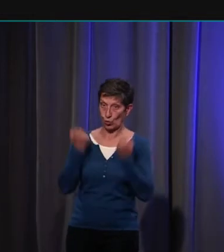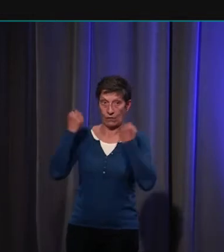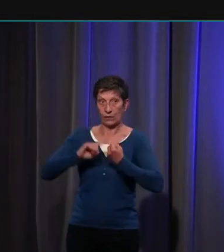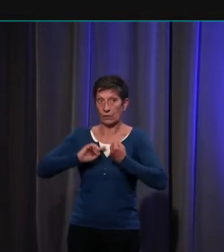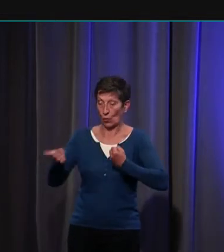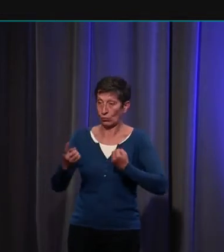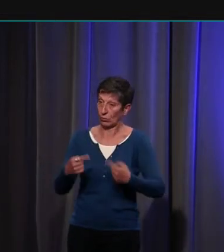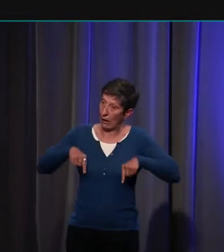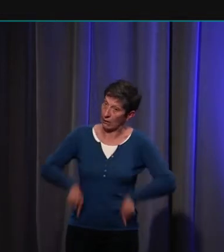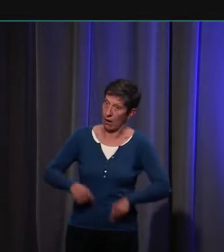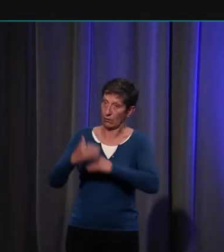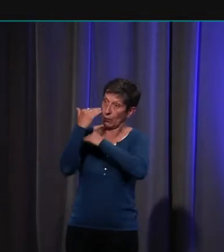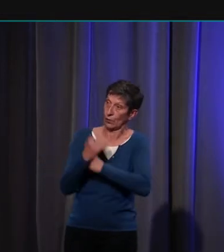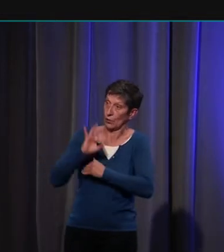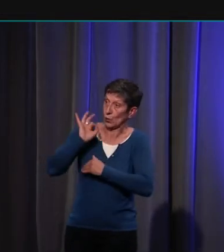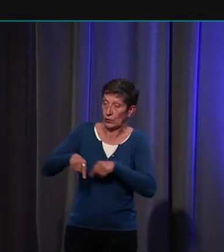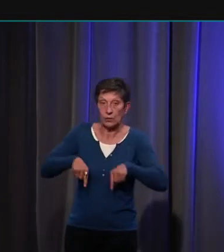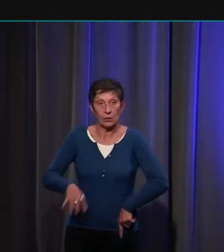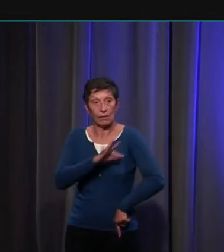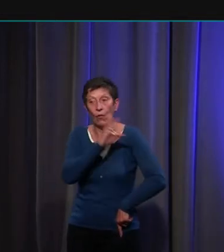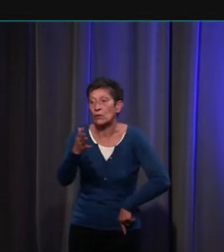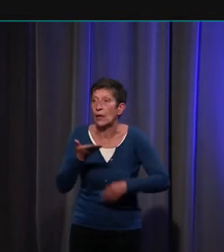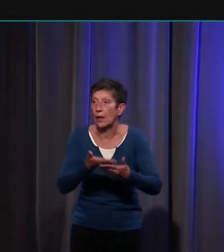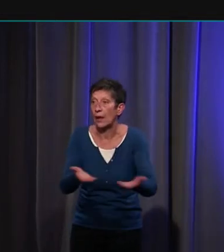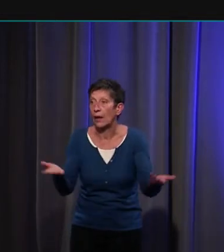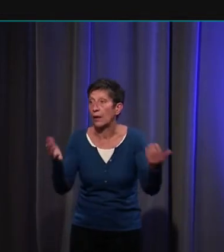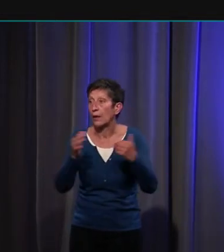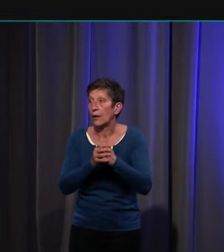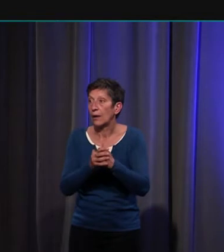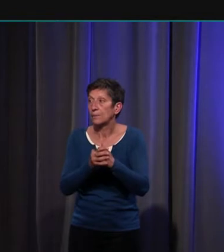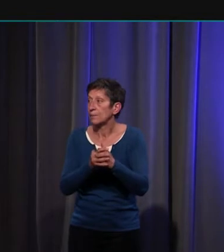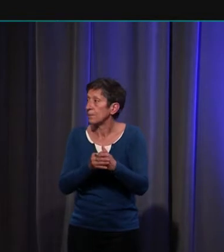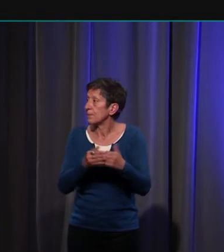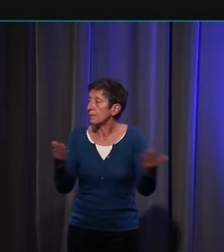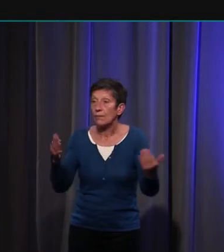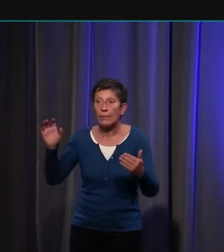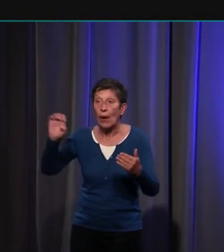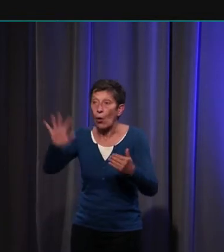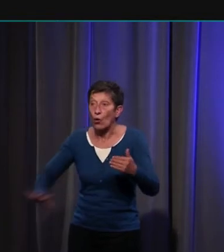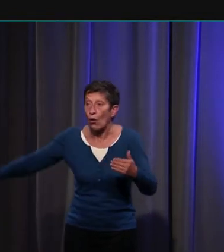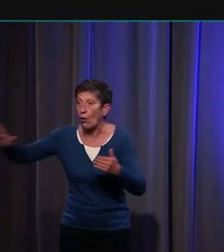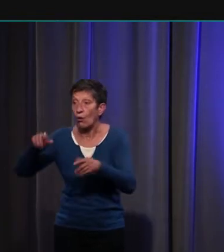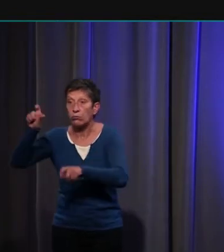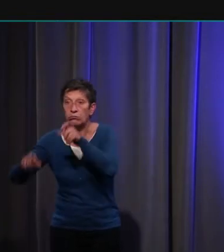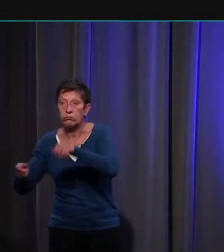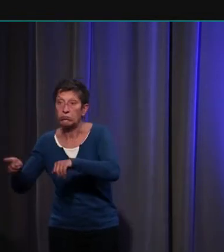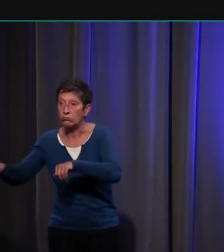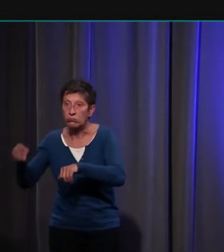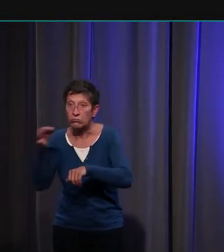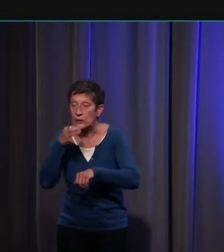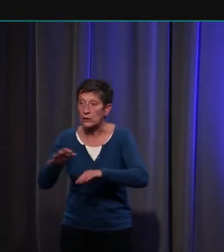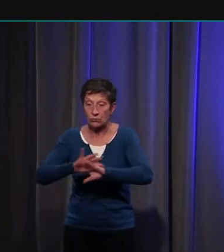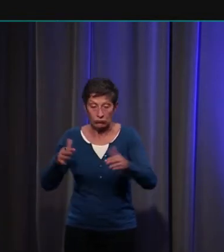protéger physiquement l'état français l'état voilà vous allez en orient les gens vous disent tout de suite ah mais moi je